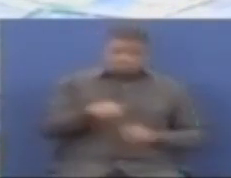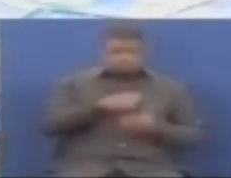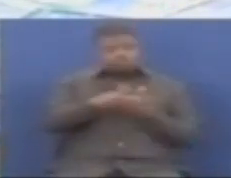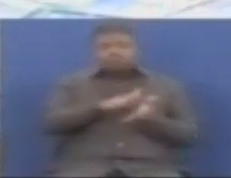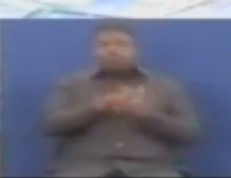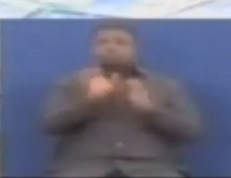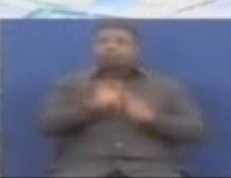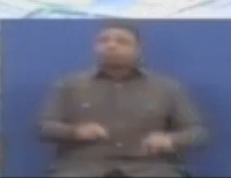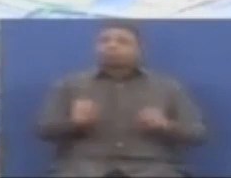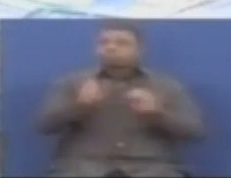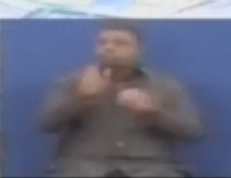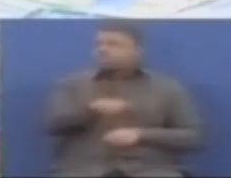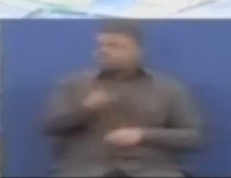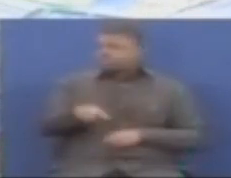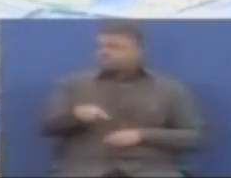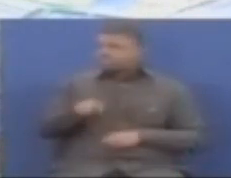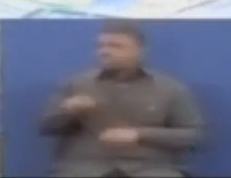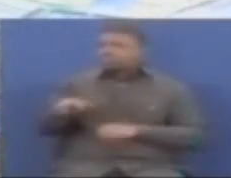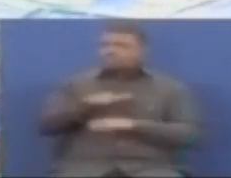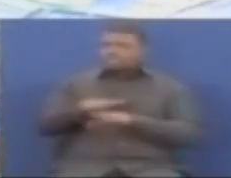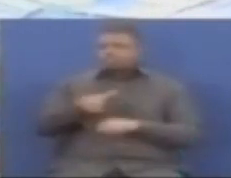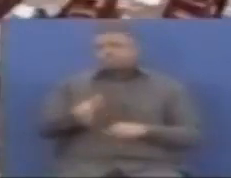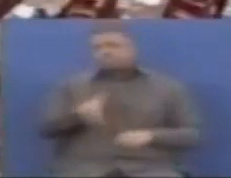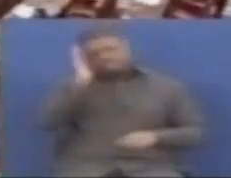vizuri wananchi. Hayo ndio maelekezo ya serikali.